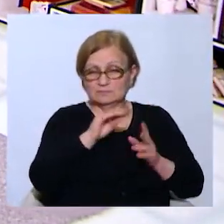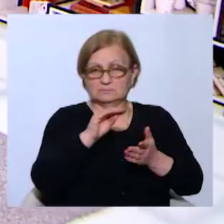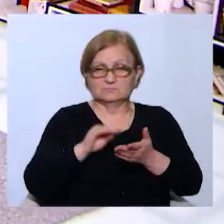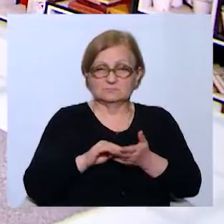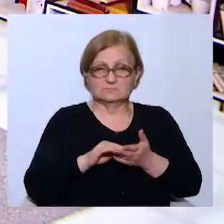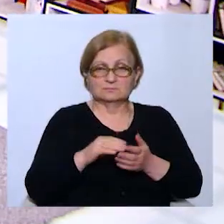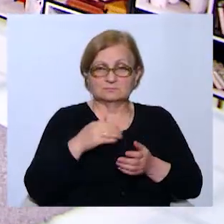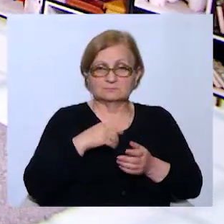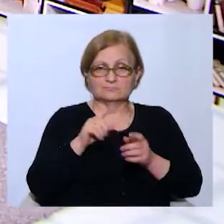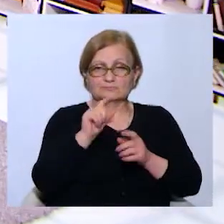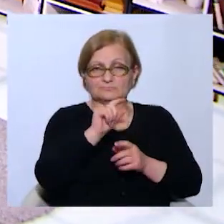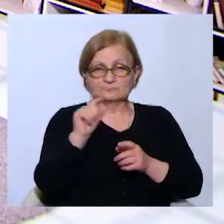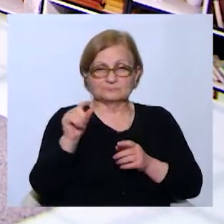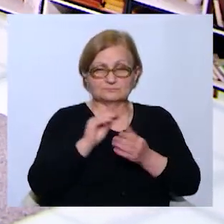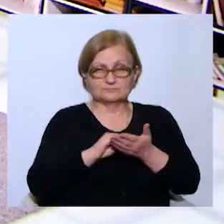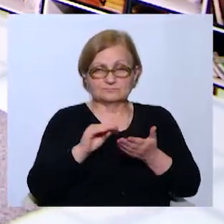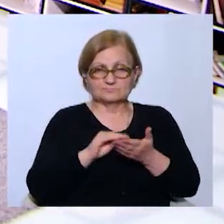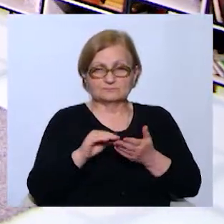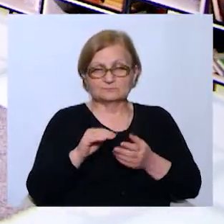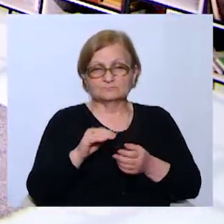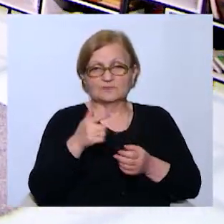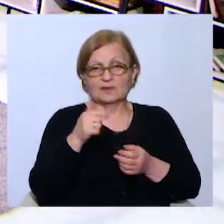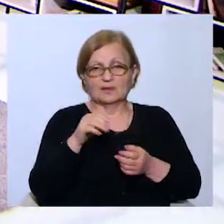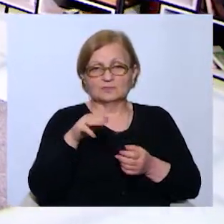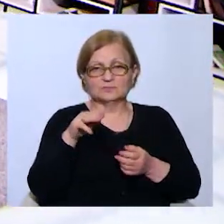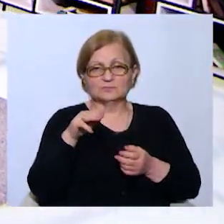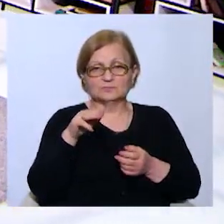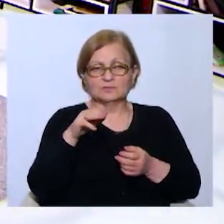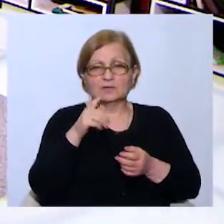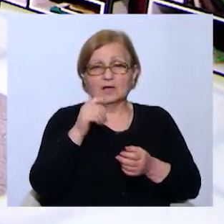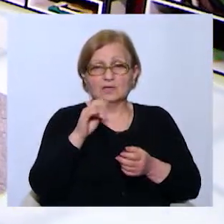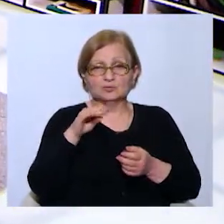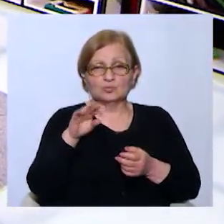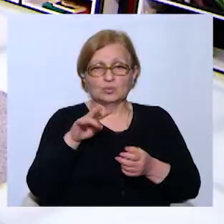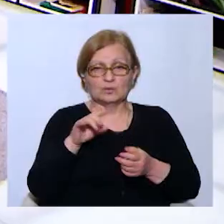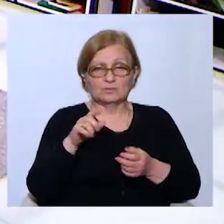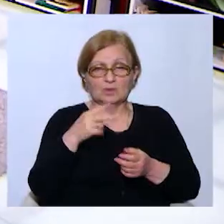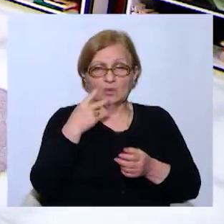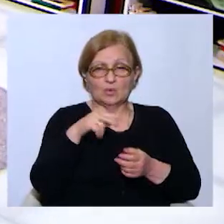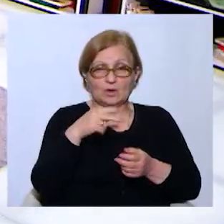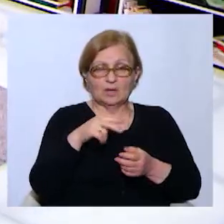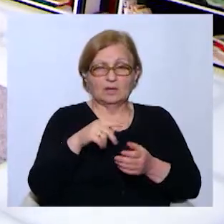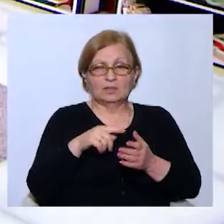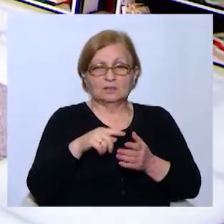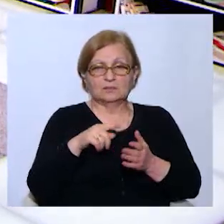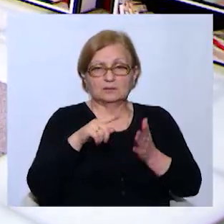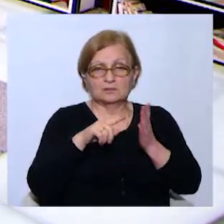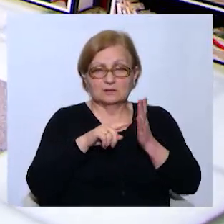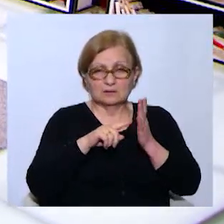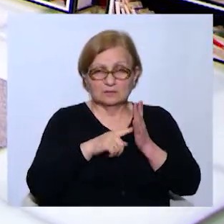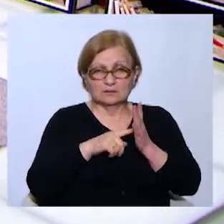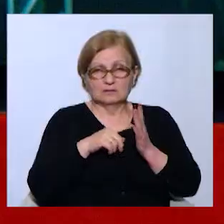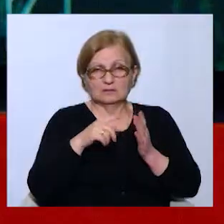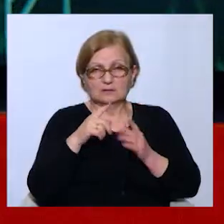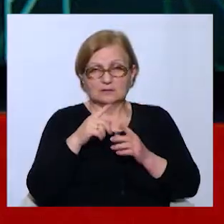ეს განტოლება, რომელიც მე თქვენ უკვე დაფასან ჩავწერეთ, ნახეთ, 20-ჯერ გამოსახულება, 20-ჯერ x + 50 არის ალგებრული